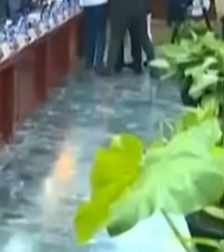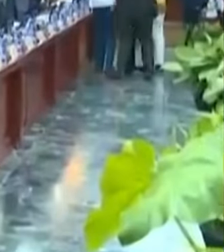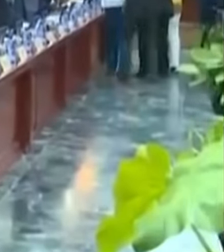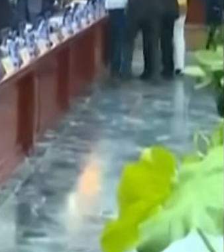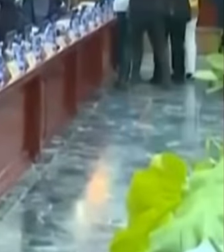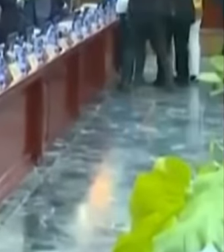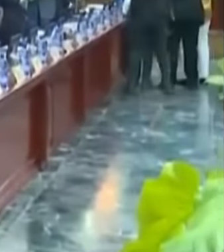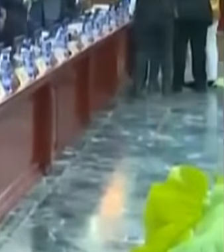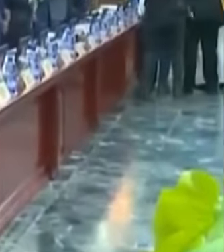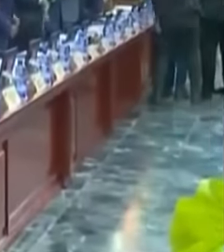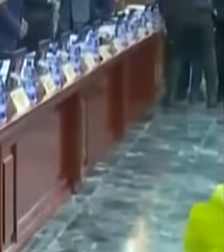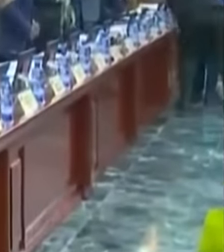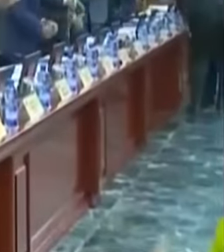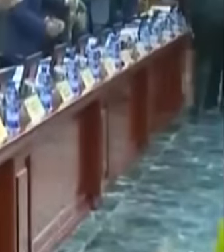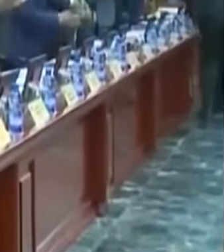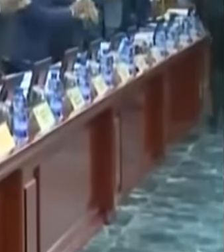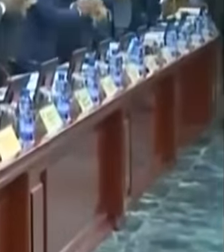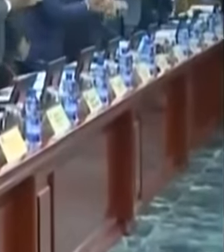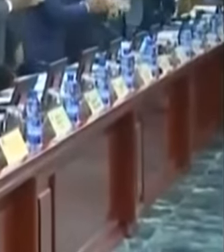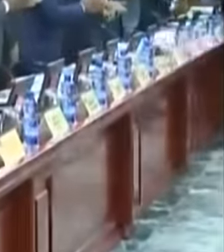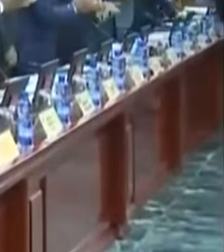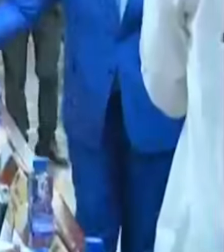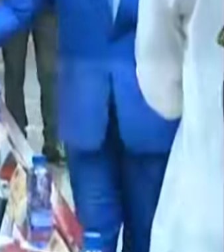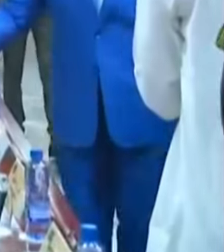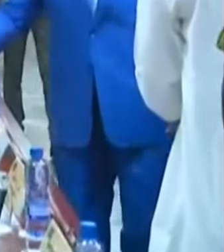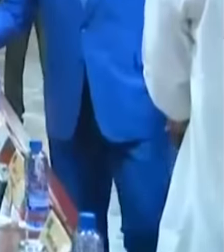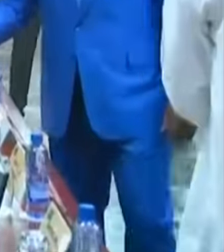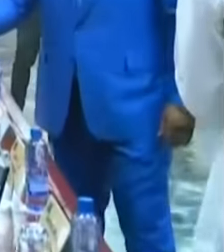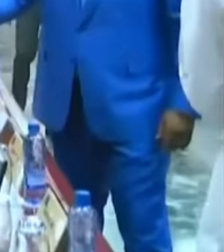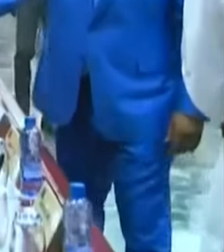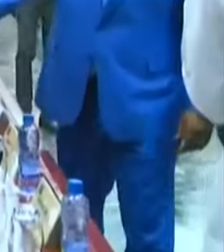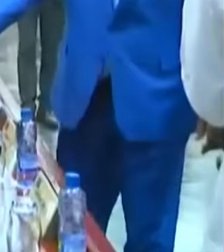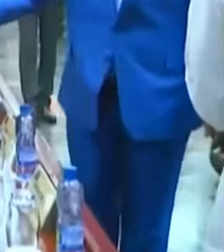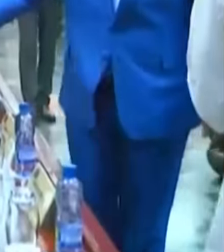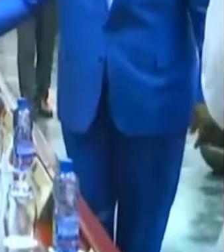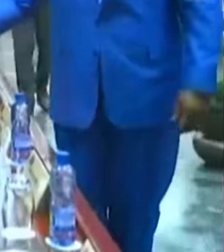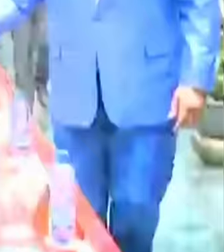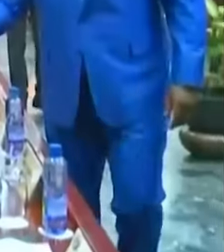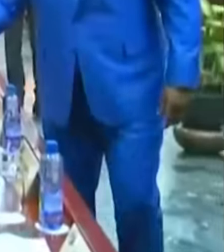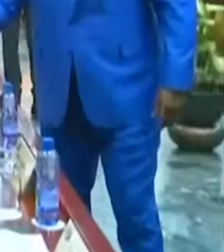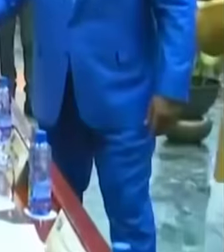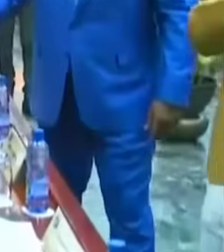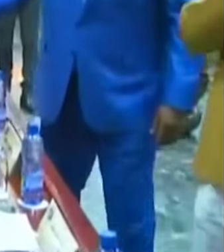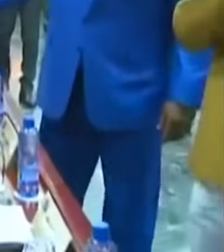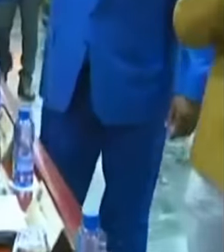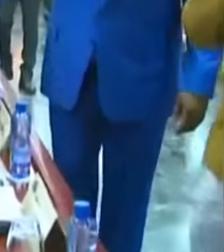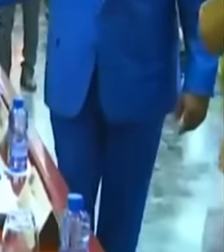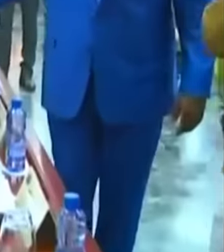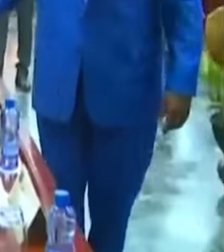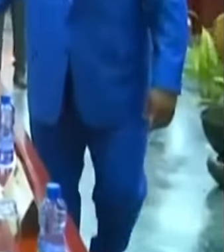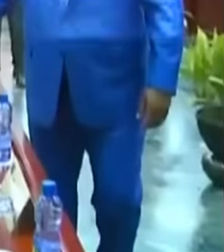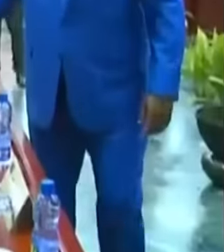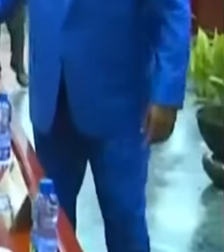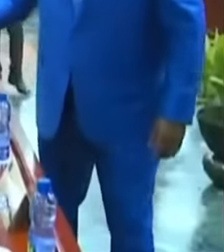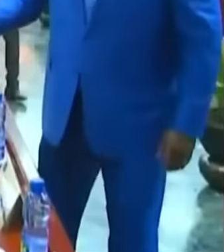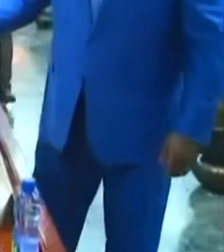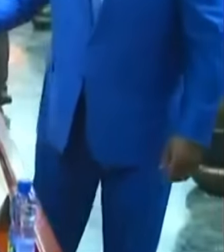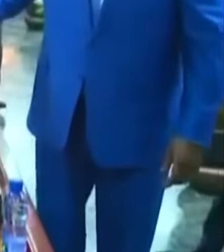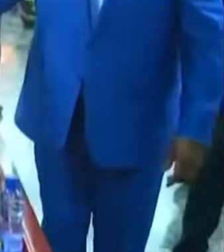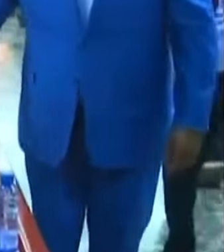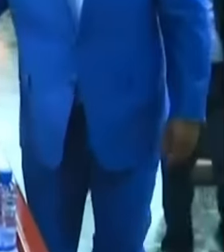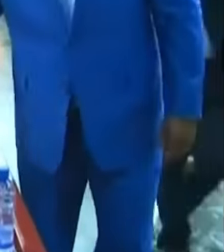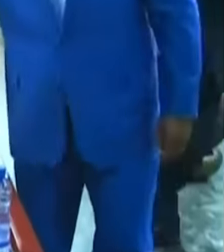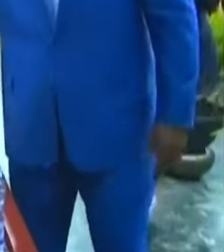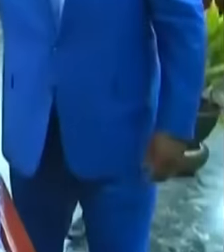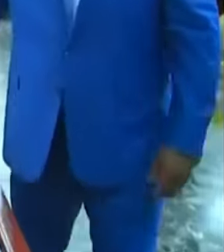salle, une entrée applaudie frénétiquement. Pour ce premier contact, le chef de l'État Félix Antoine Tshisekedi Tshilombo a tenu à saluer